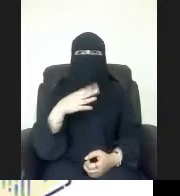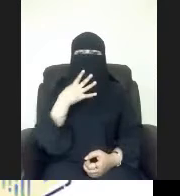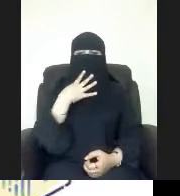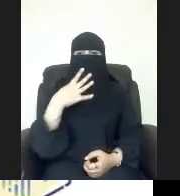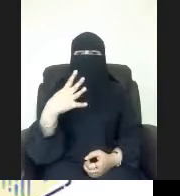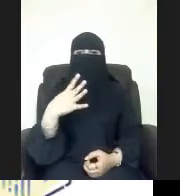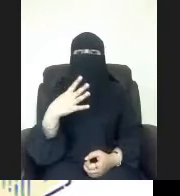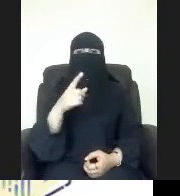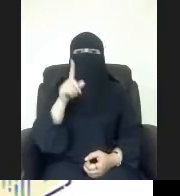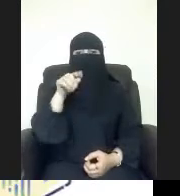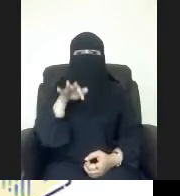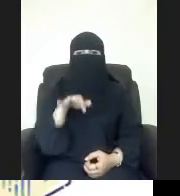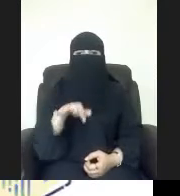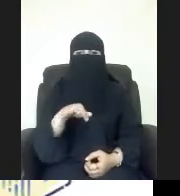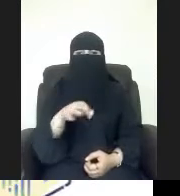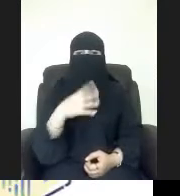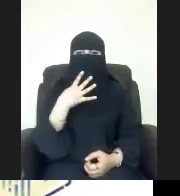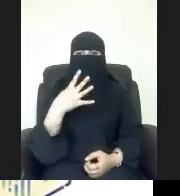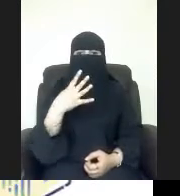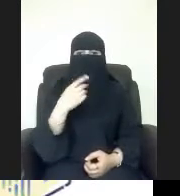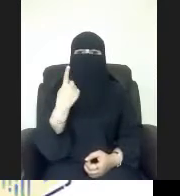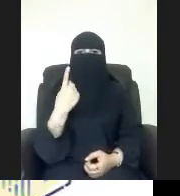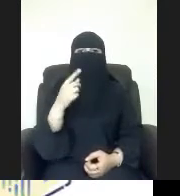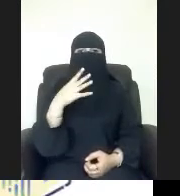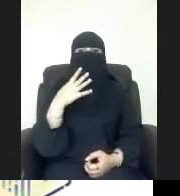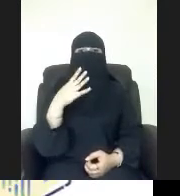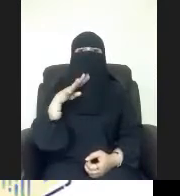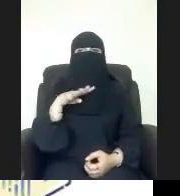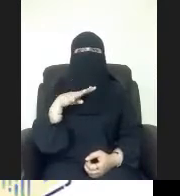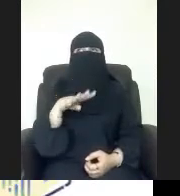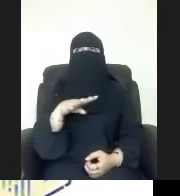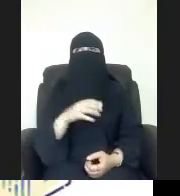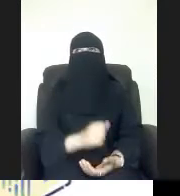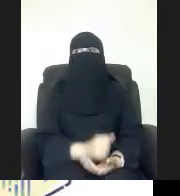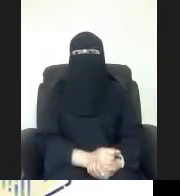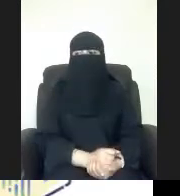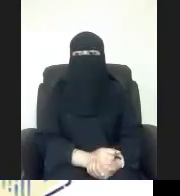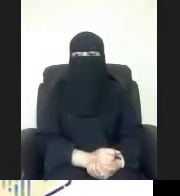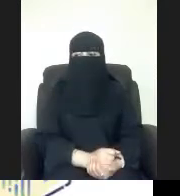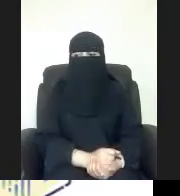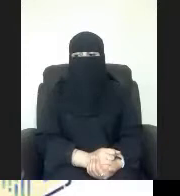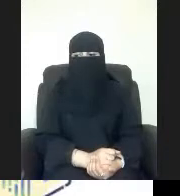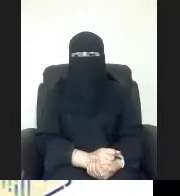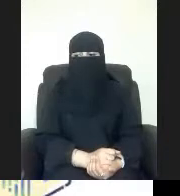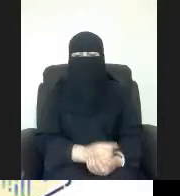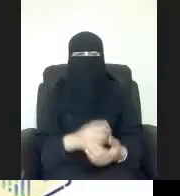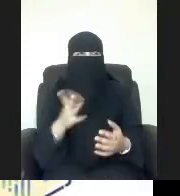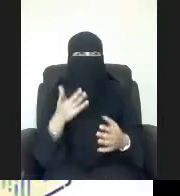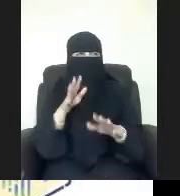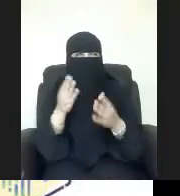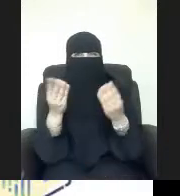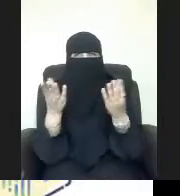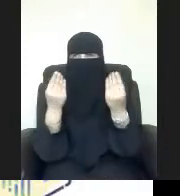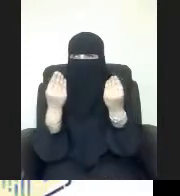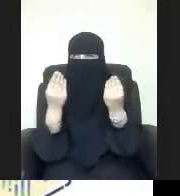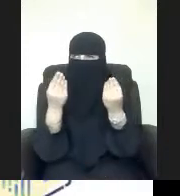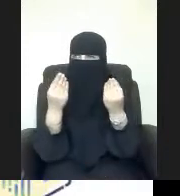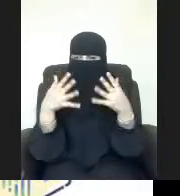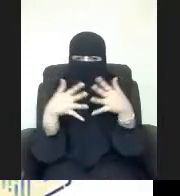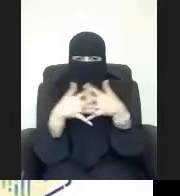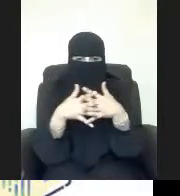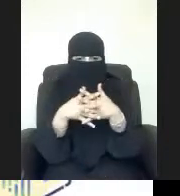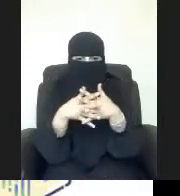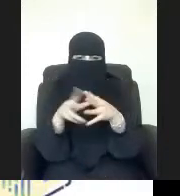قليل، لعلي بجيبها في شريحة بعد ذلك، انتشار مفهوم التعلم المدمج وقت كورونا، وهذا ما لاحظته بشكل كبير